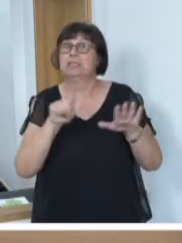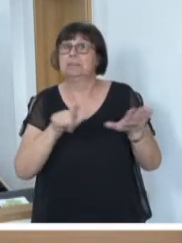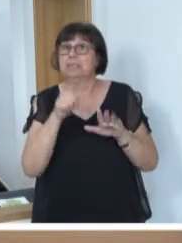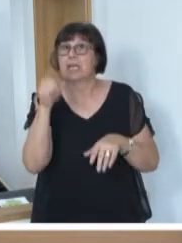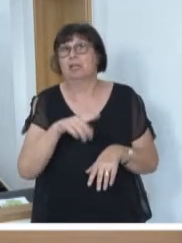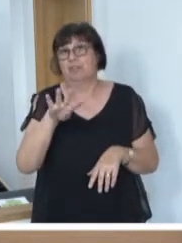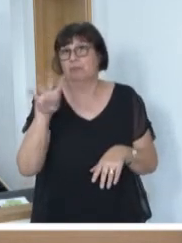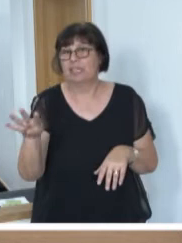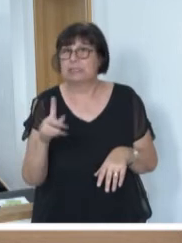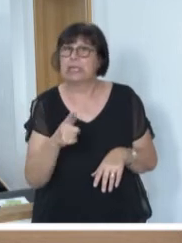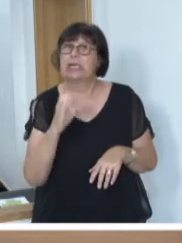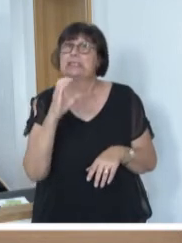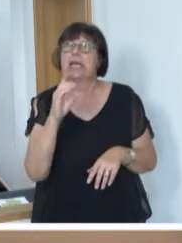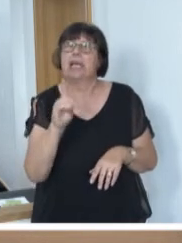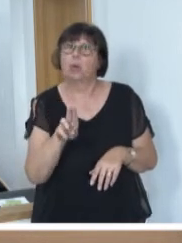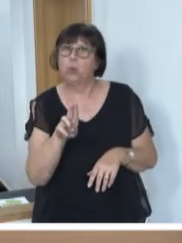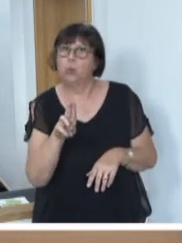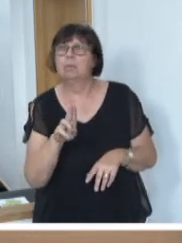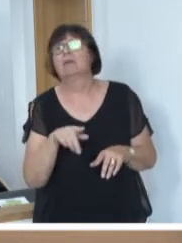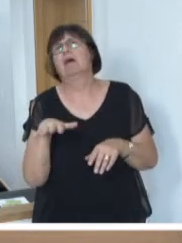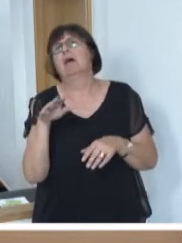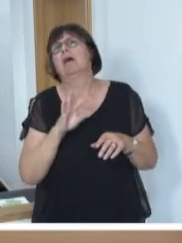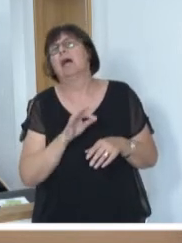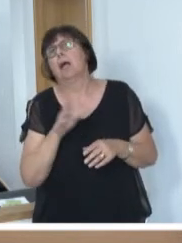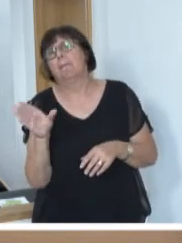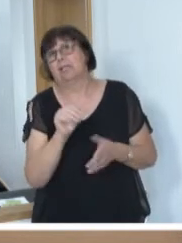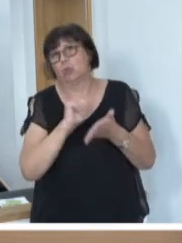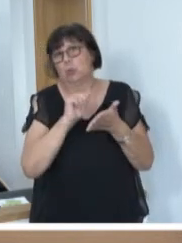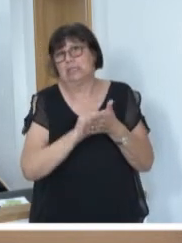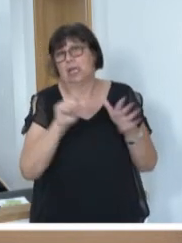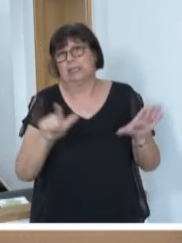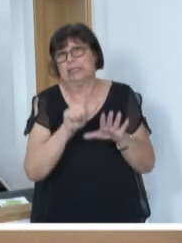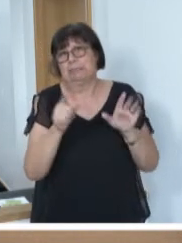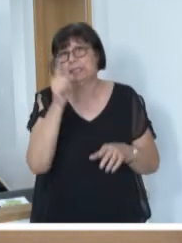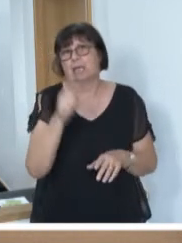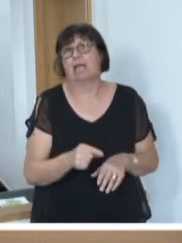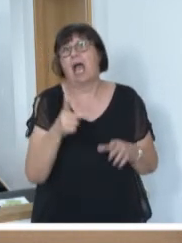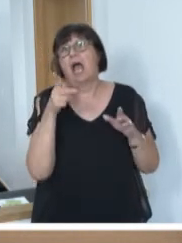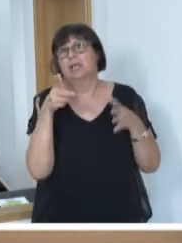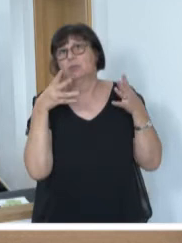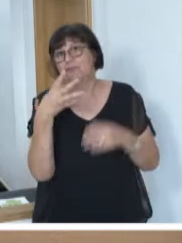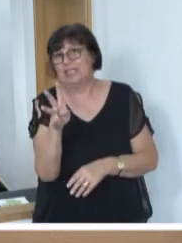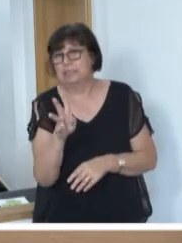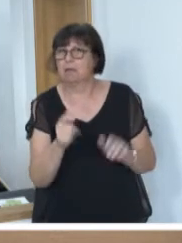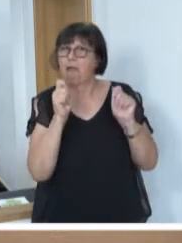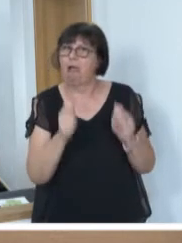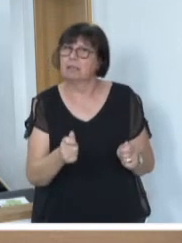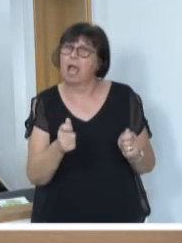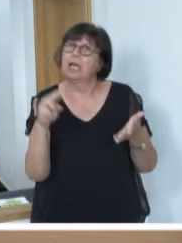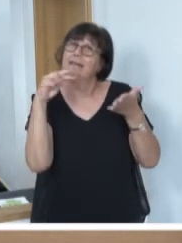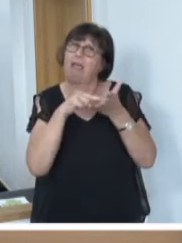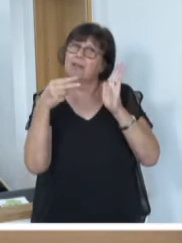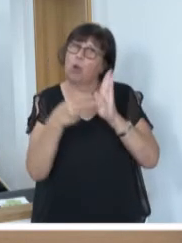hat die CDU-Landtagsfraktion mit der Drucksache 17/48 den Antrag betreffend